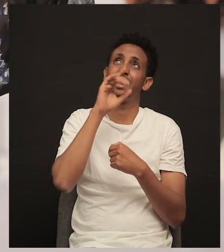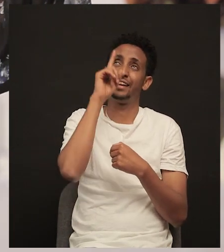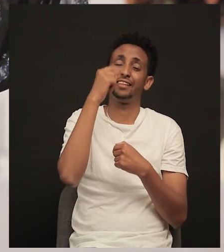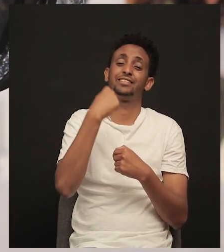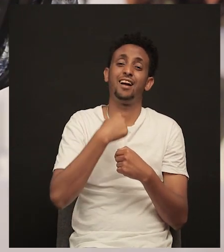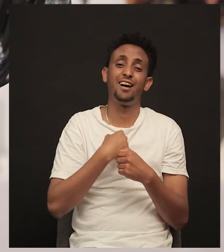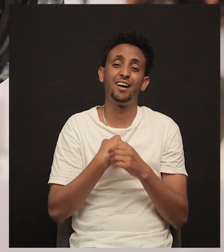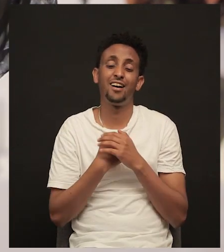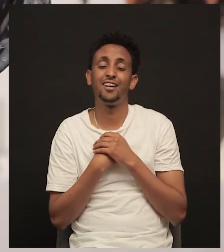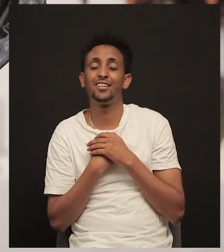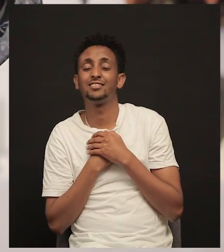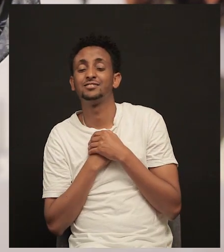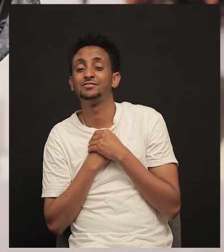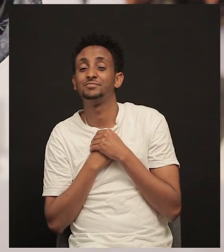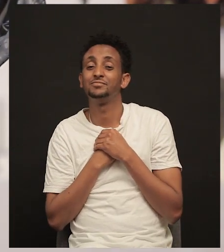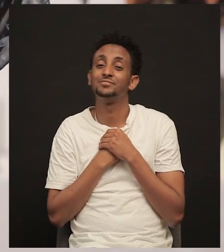አልሰለቸኝም